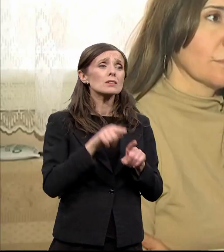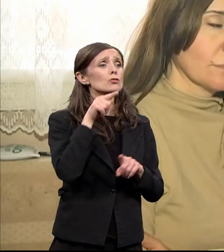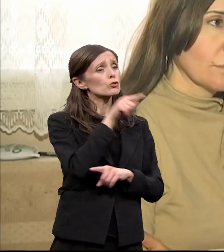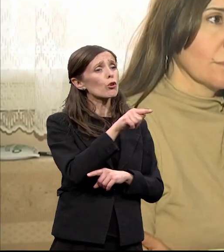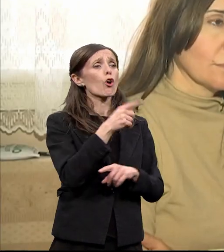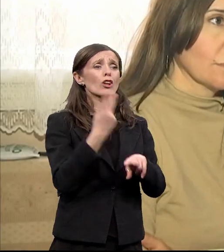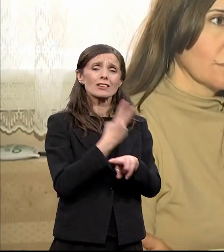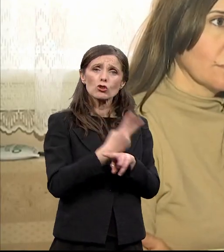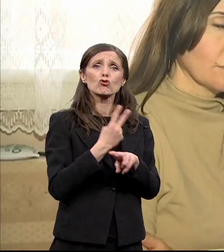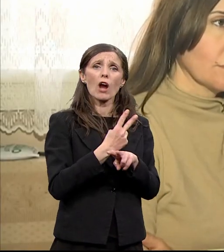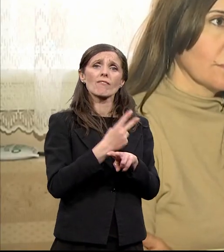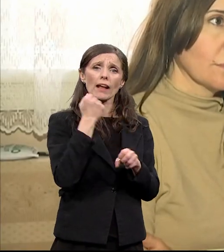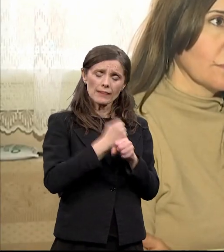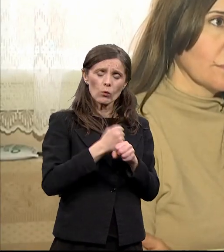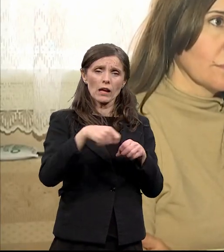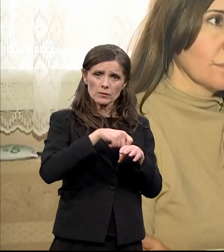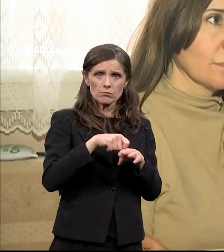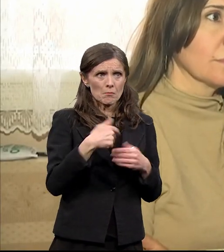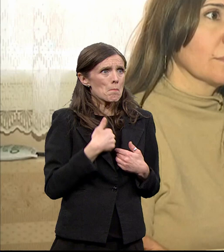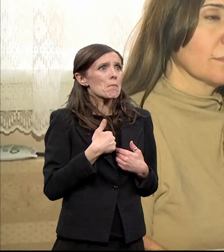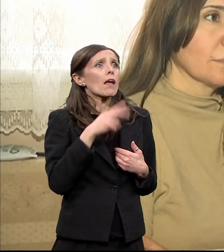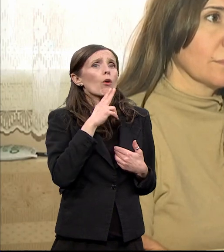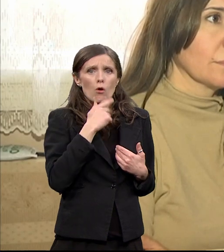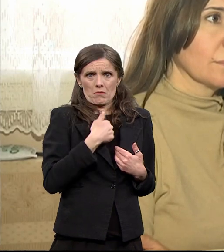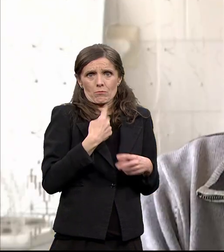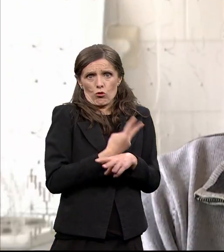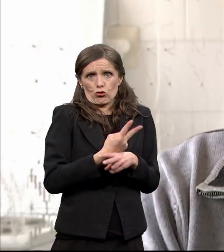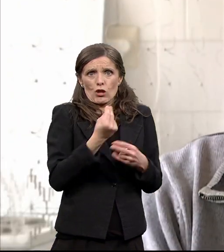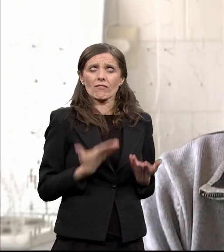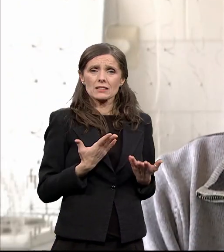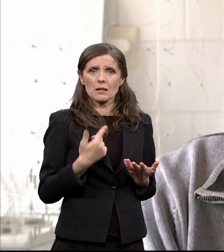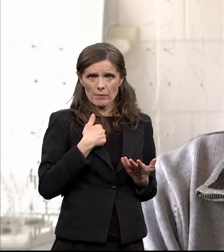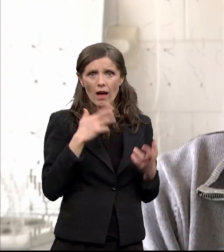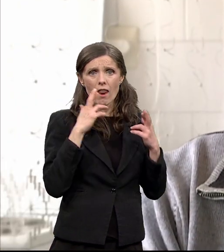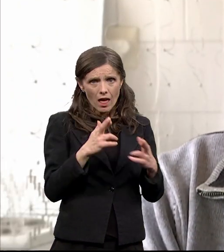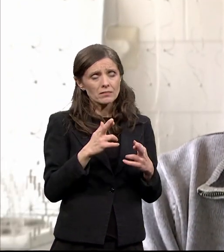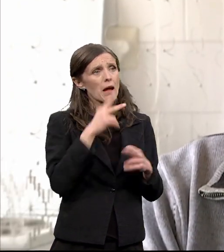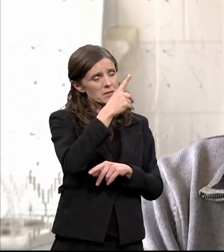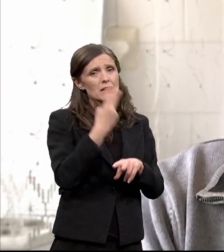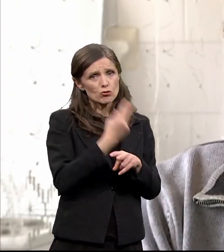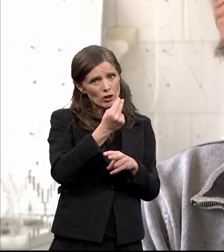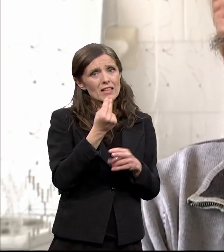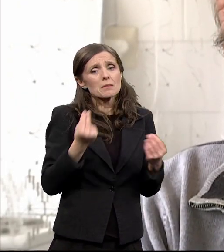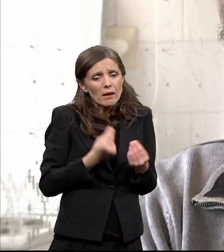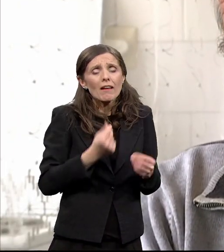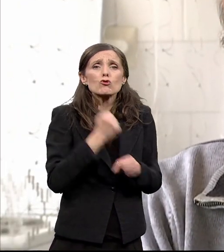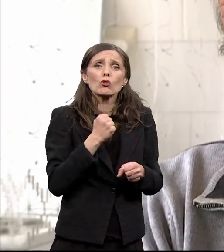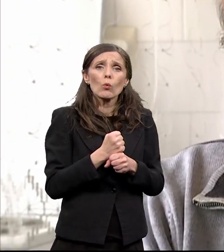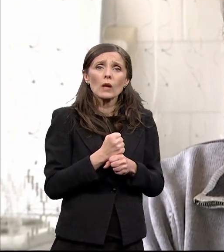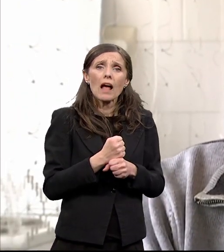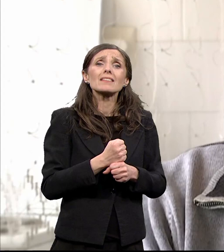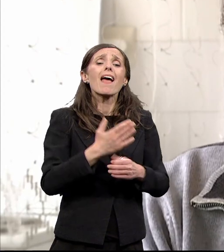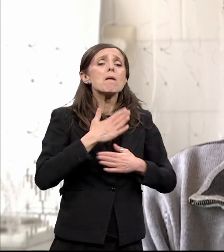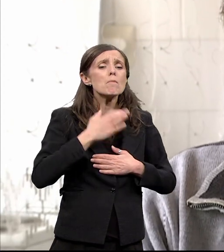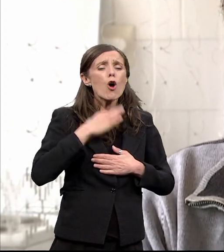smo država Srbija, pripadamo državi Srbiji i nadam se da će oni nešto učiniti za to. za mog sina lično